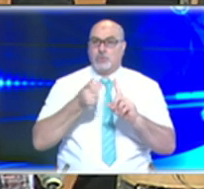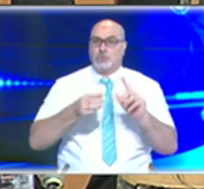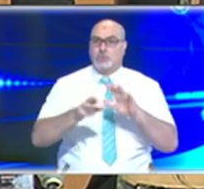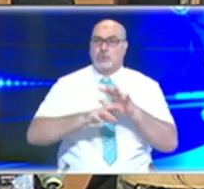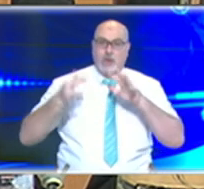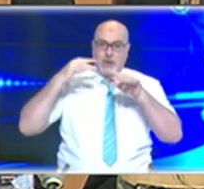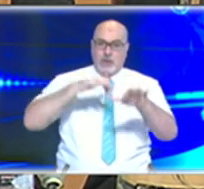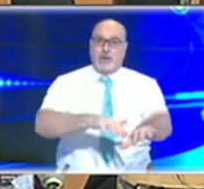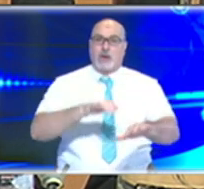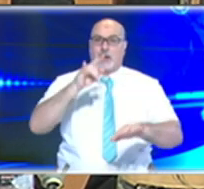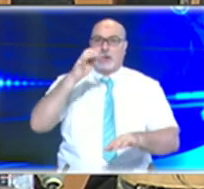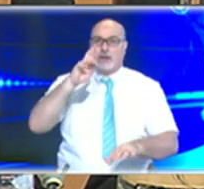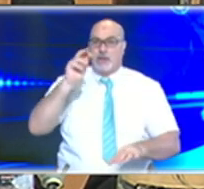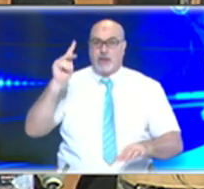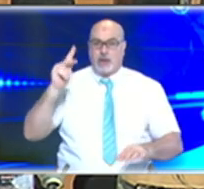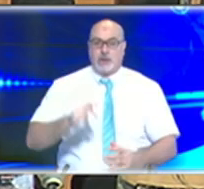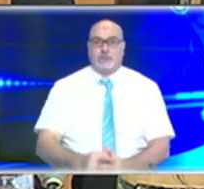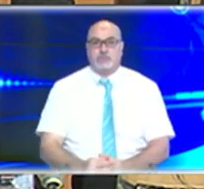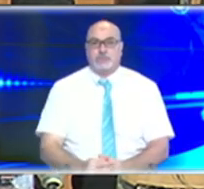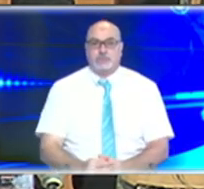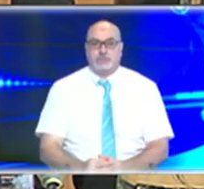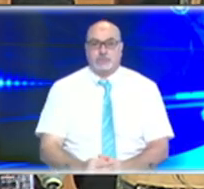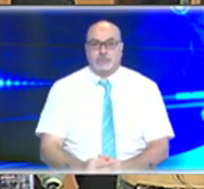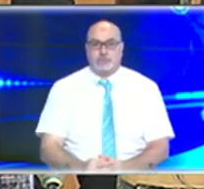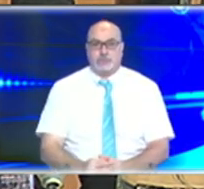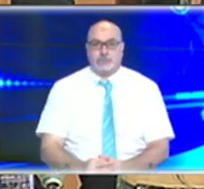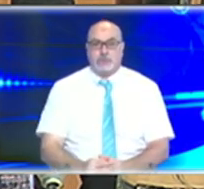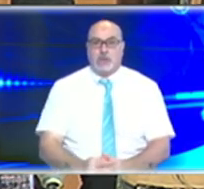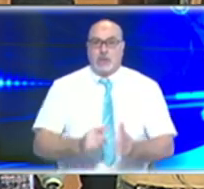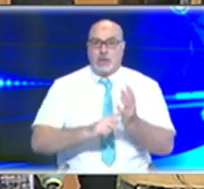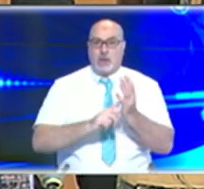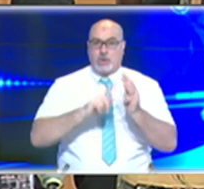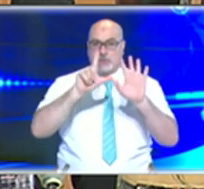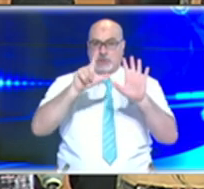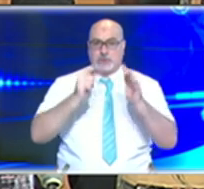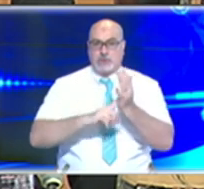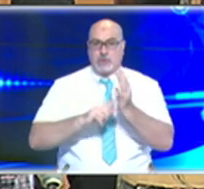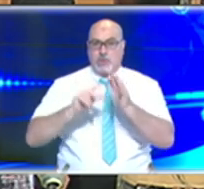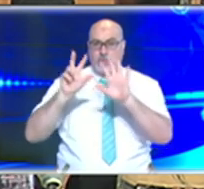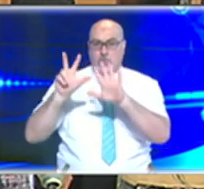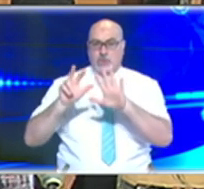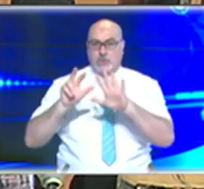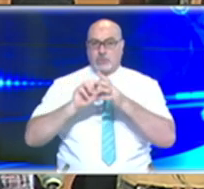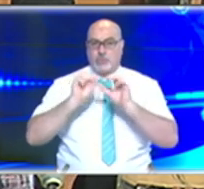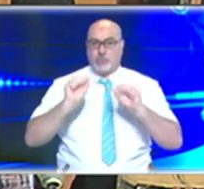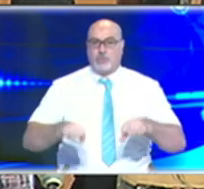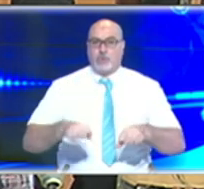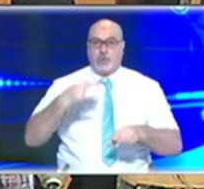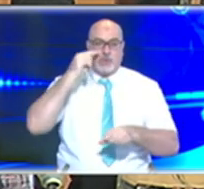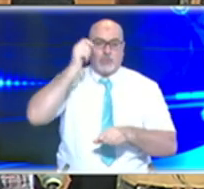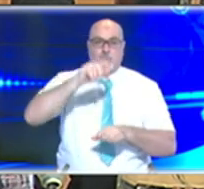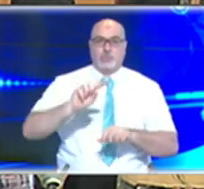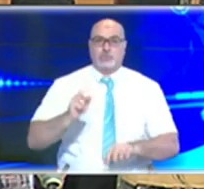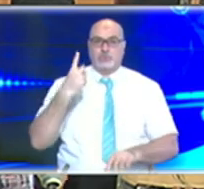الحراك الشعبي، ألا وهو مادة 7 ومادة 8 في سيادة الشعب والشعب